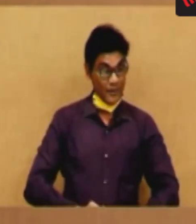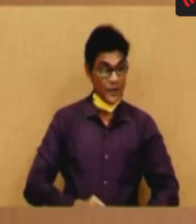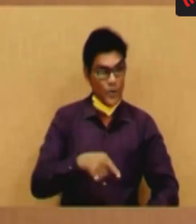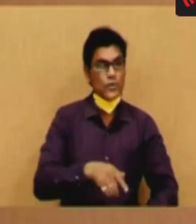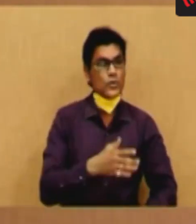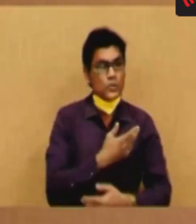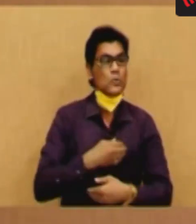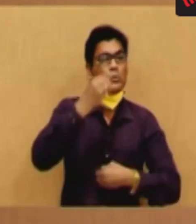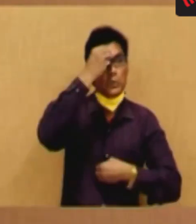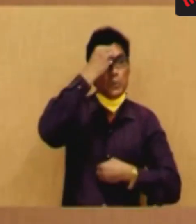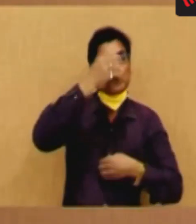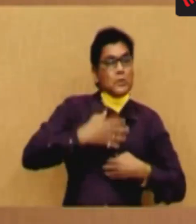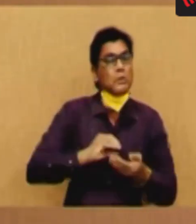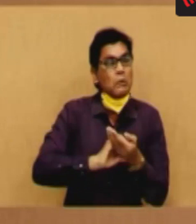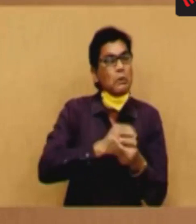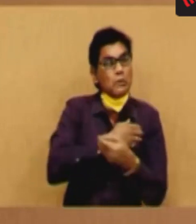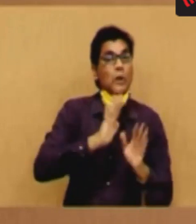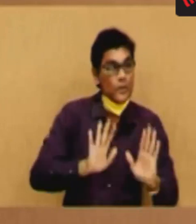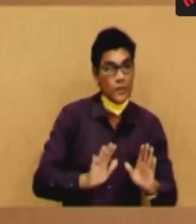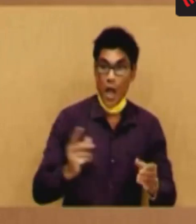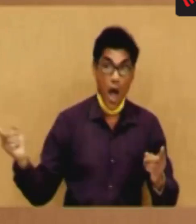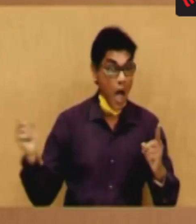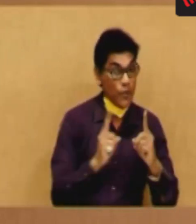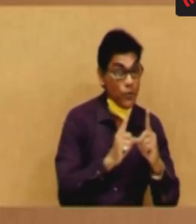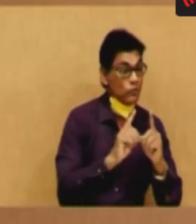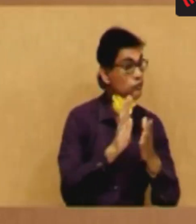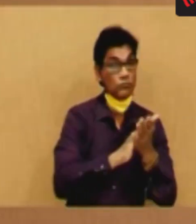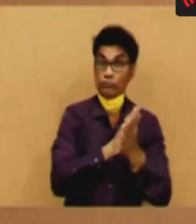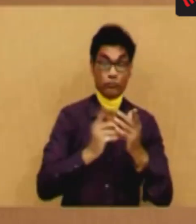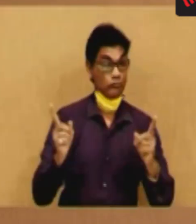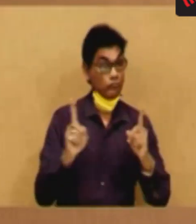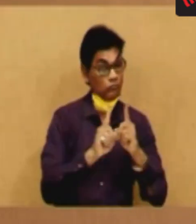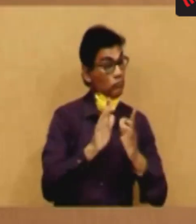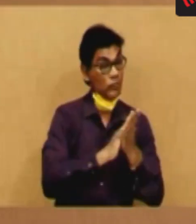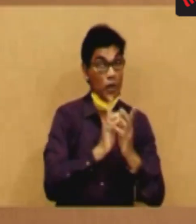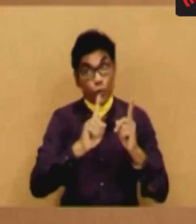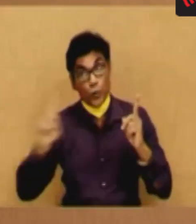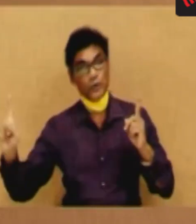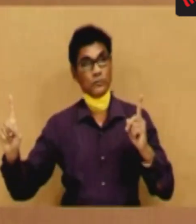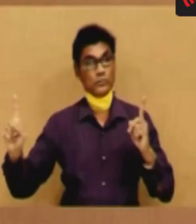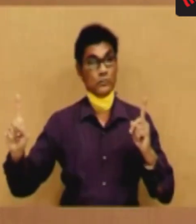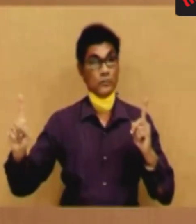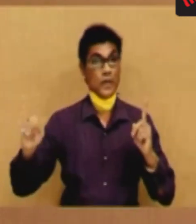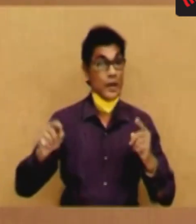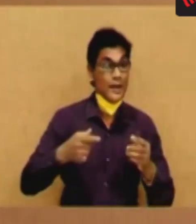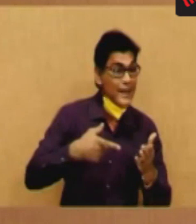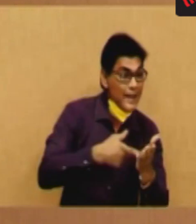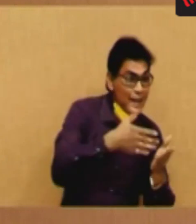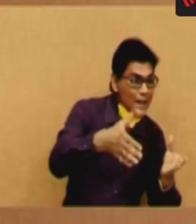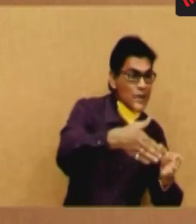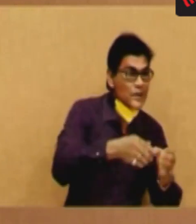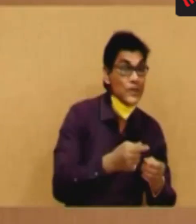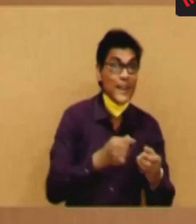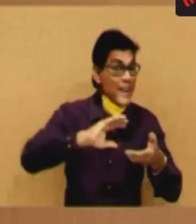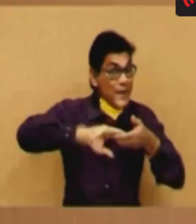कि असुस्थ व्यक्ति अछंती सेमान को पाक्कु आदो जिबा नै आउ आउ गोटे जिनस जदि भी गाँव रे बाहाघर